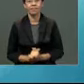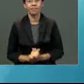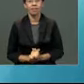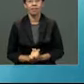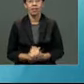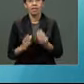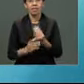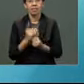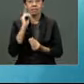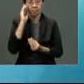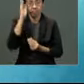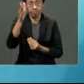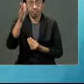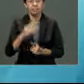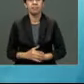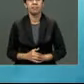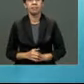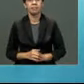ครับทาง